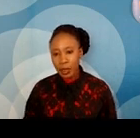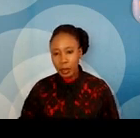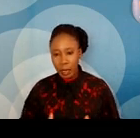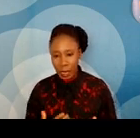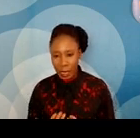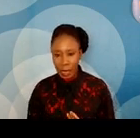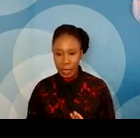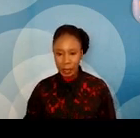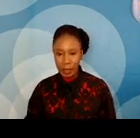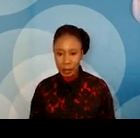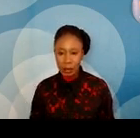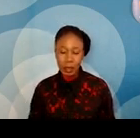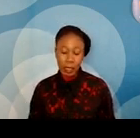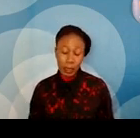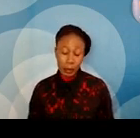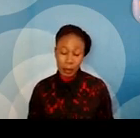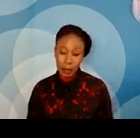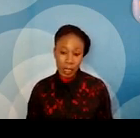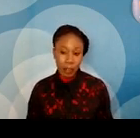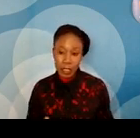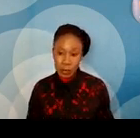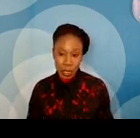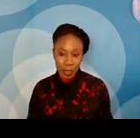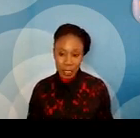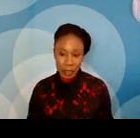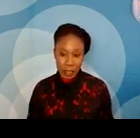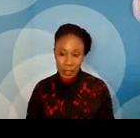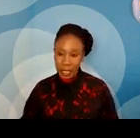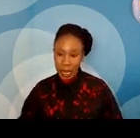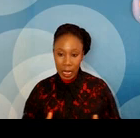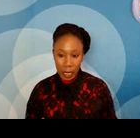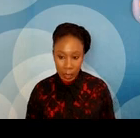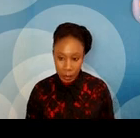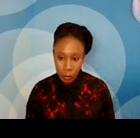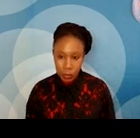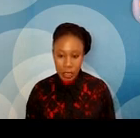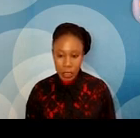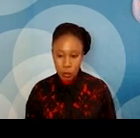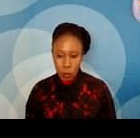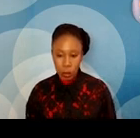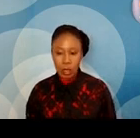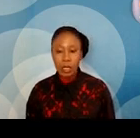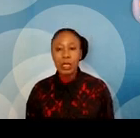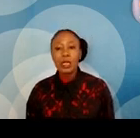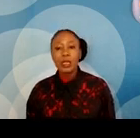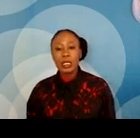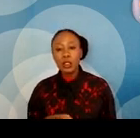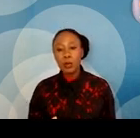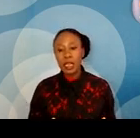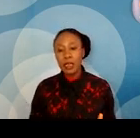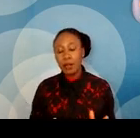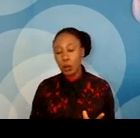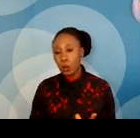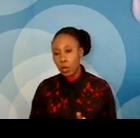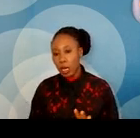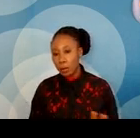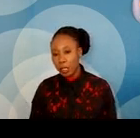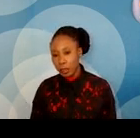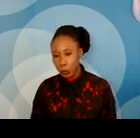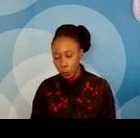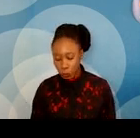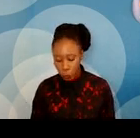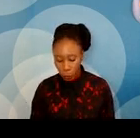blandade grupper är en effektiv sammansättning där alla kan lyftas in och så, desto mer kan vi